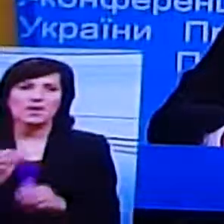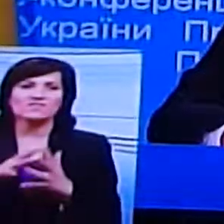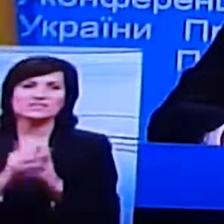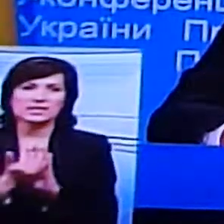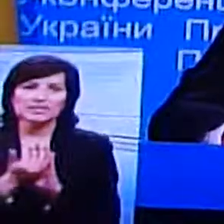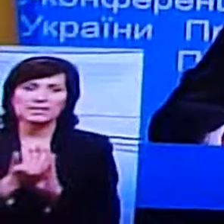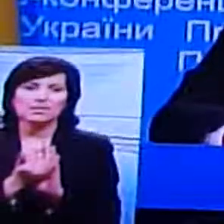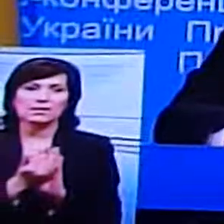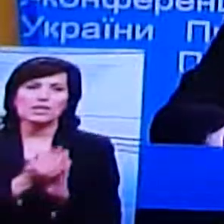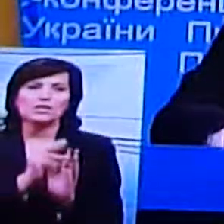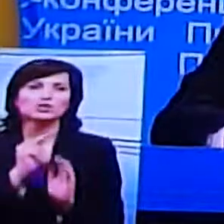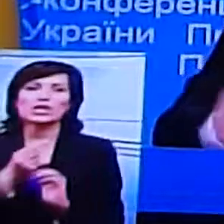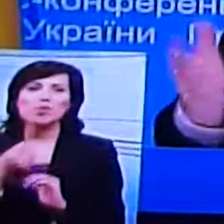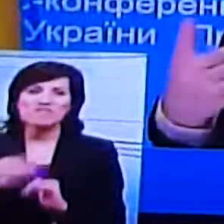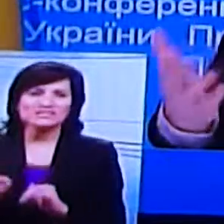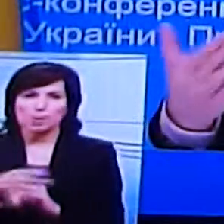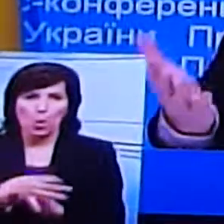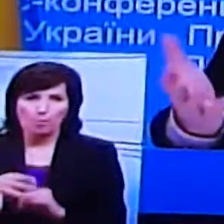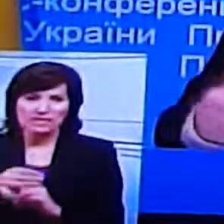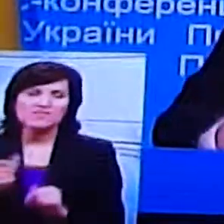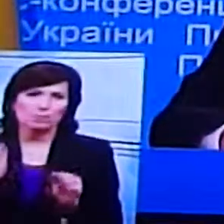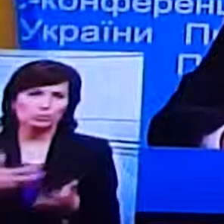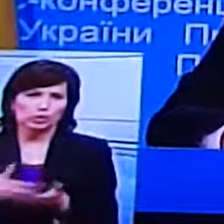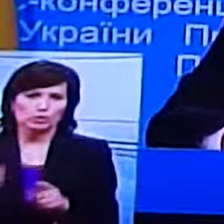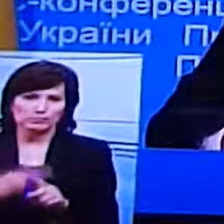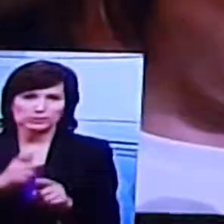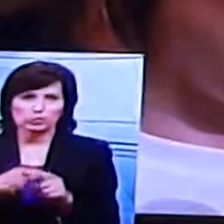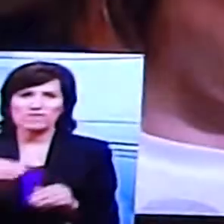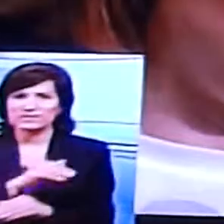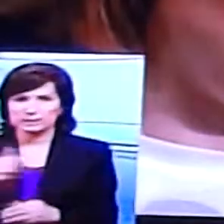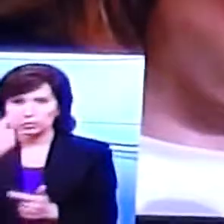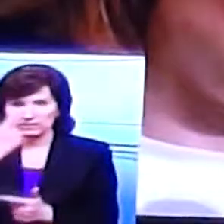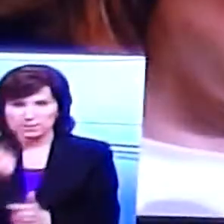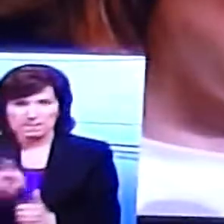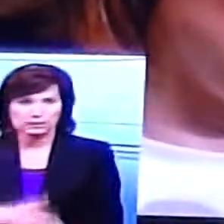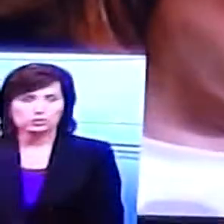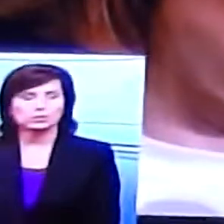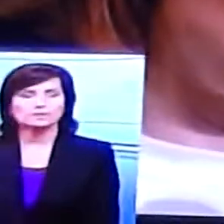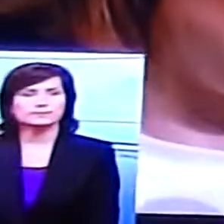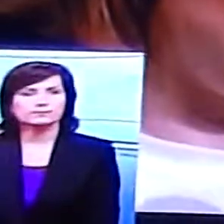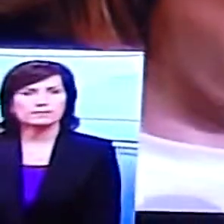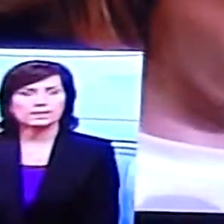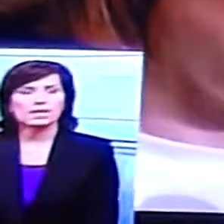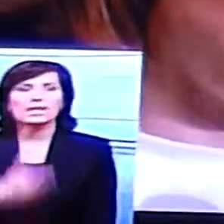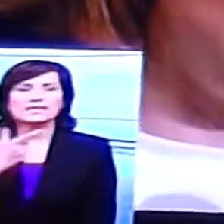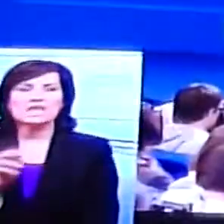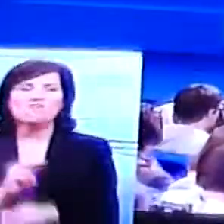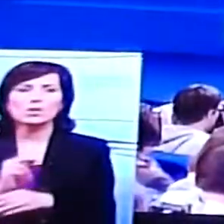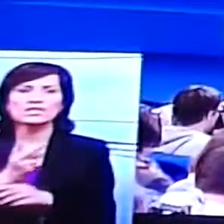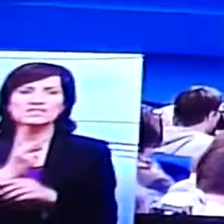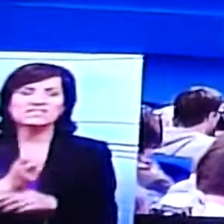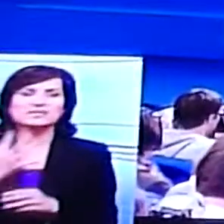селі Малинця Чернівецької області. Ви можете отримати цю офіційну інформацію, де